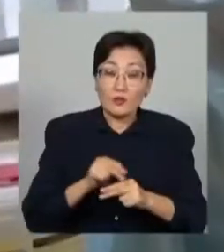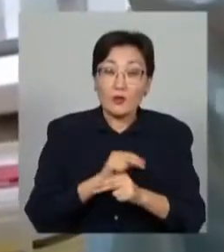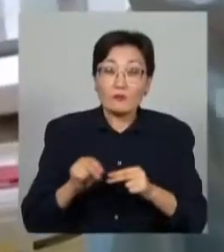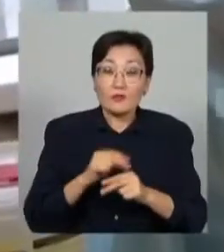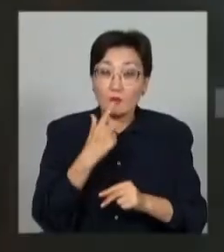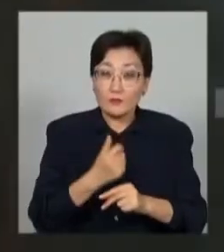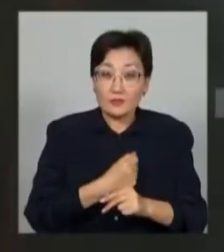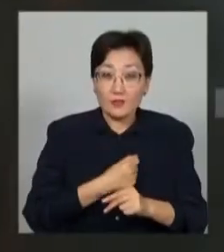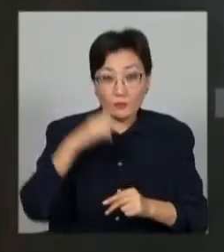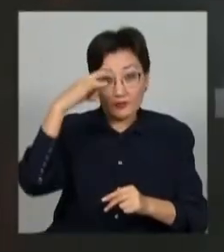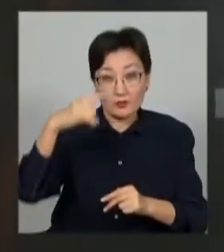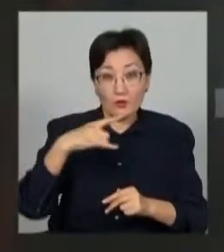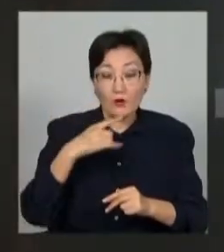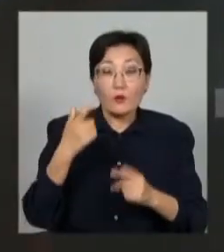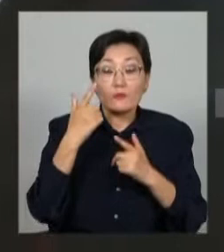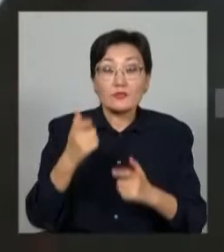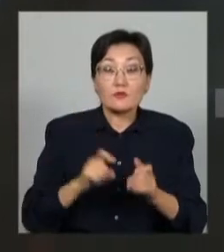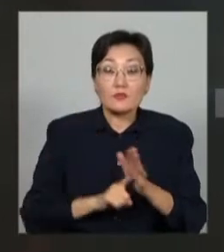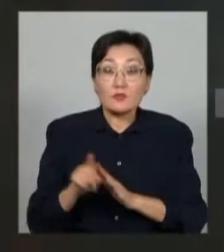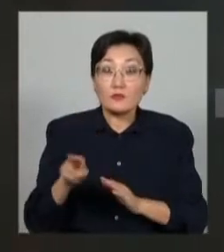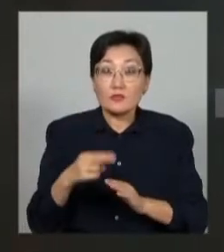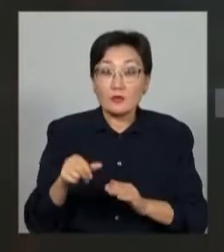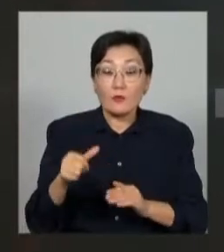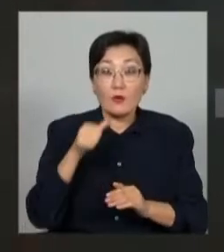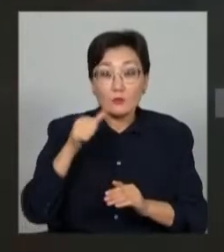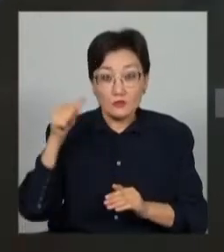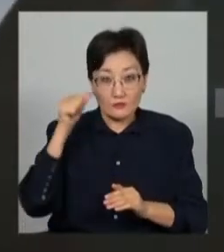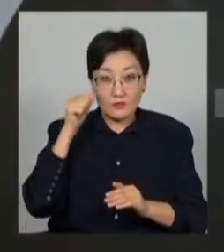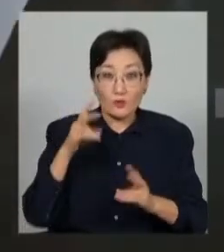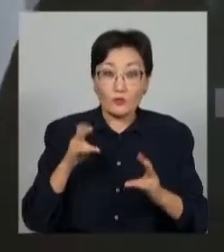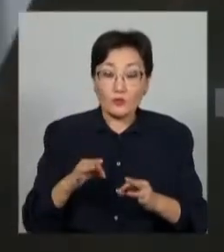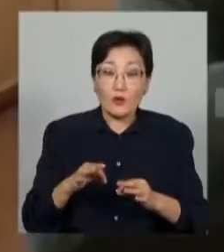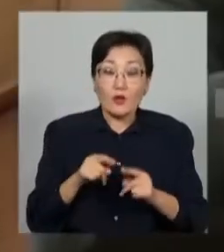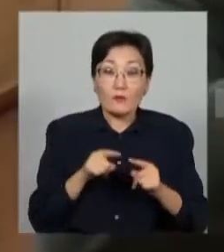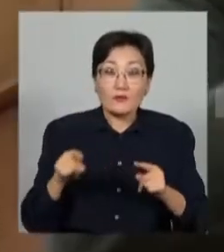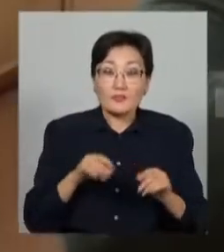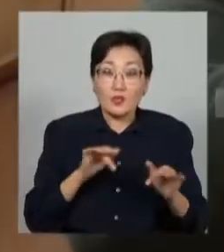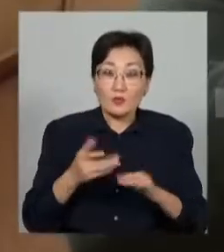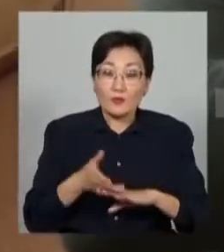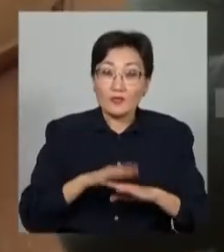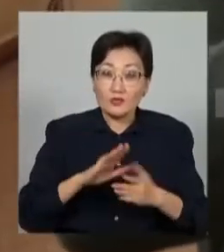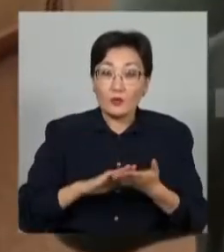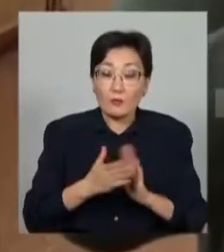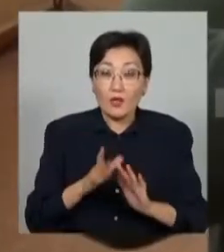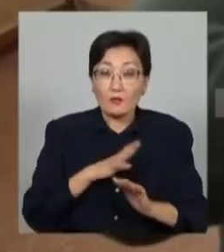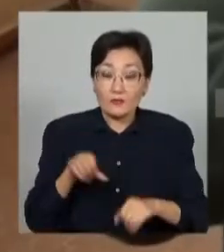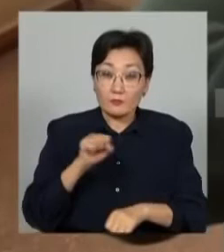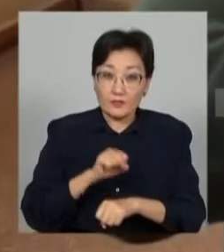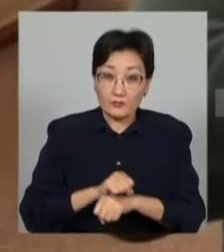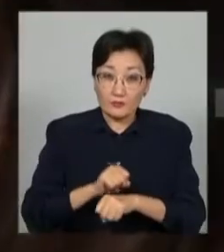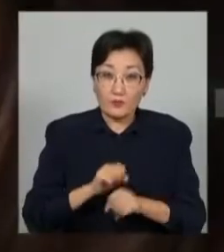вооруженных сил казахстана напомню началась в декабре прошлого года однако на период действия режима чп было приостановлено